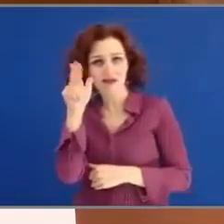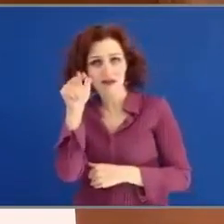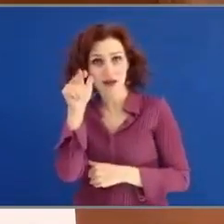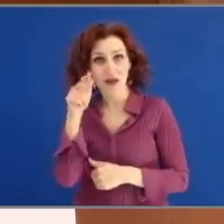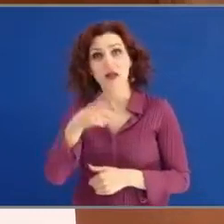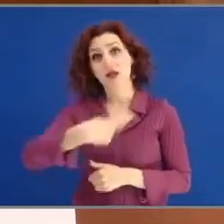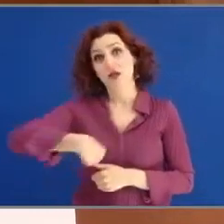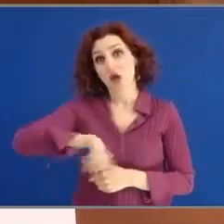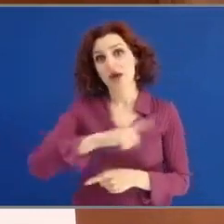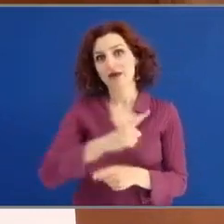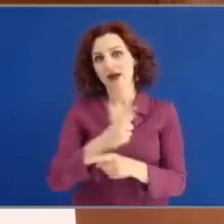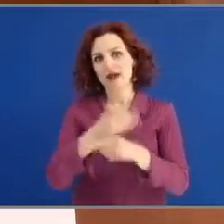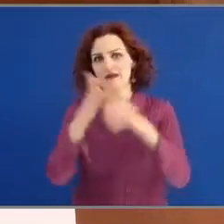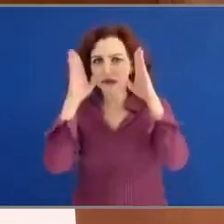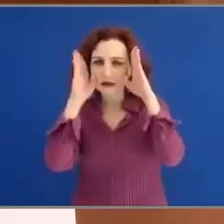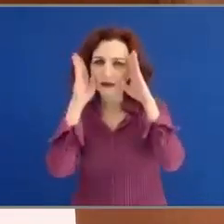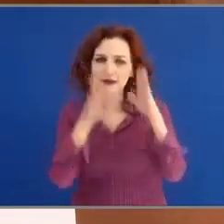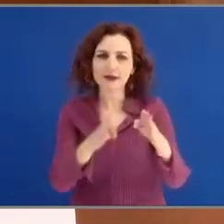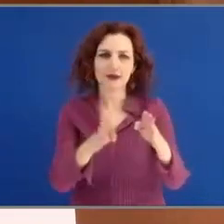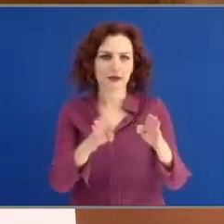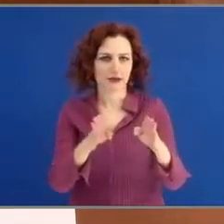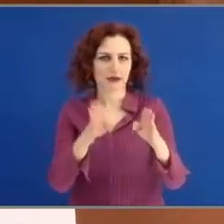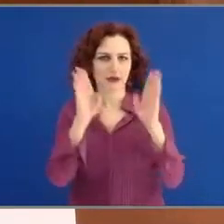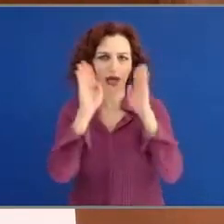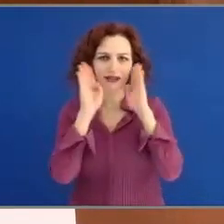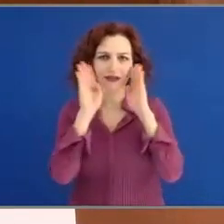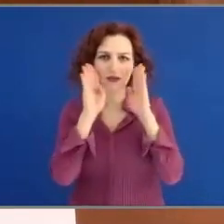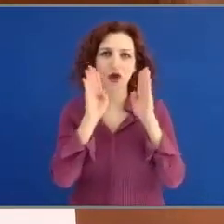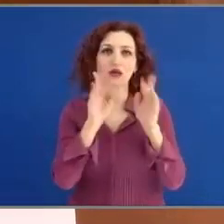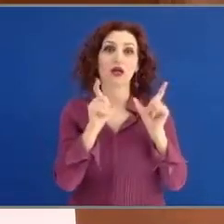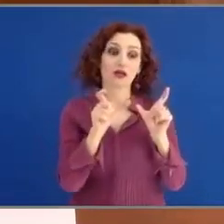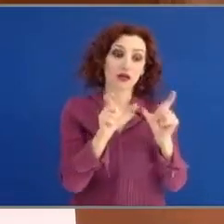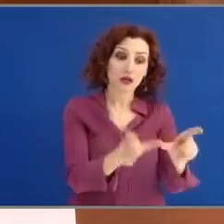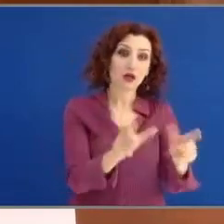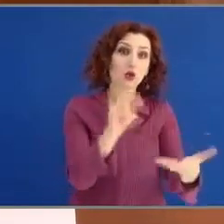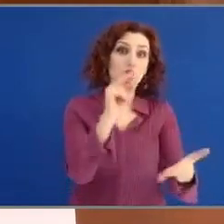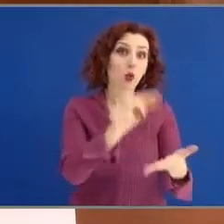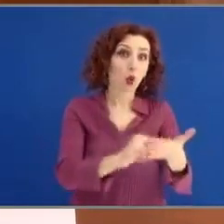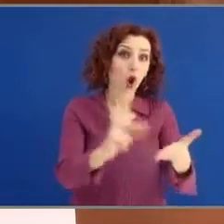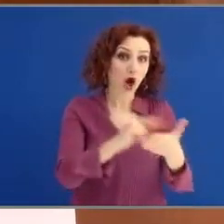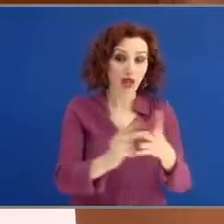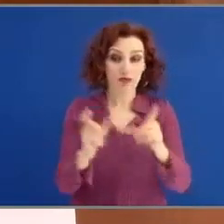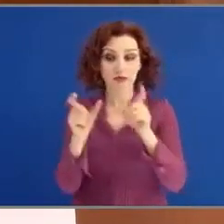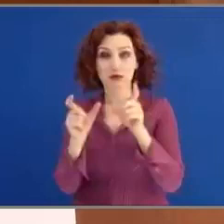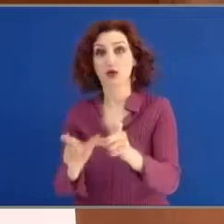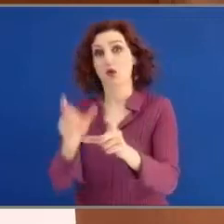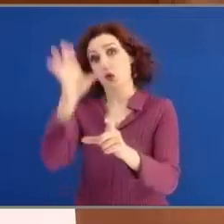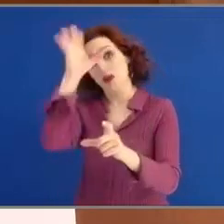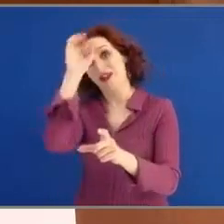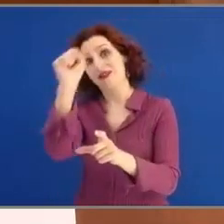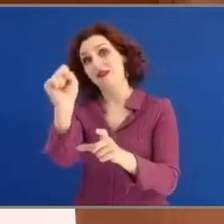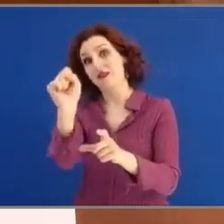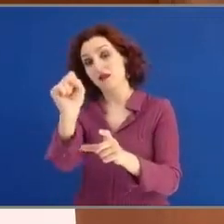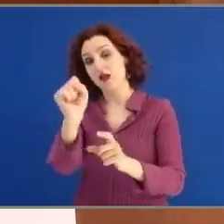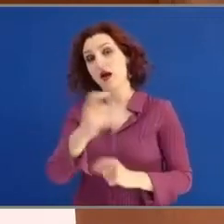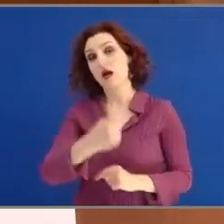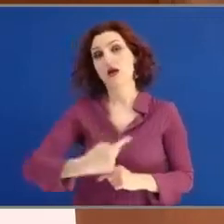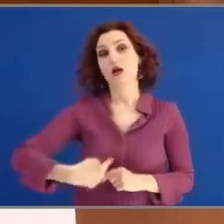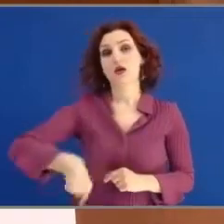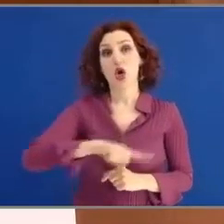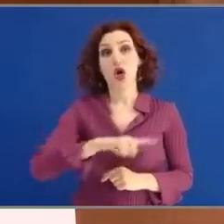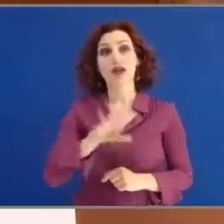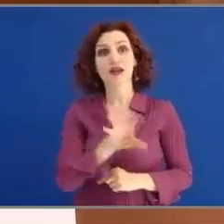punto, innanzitutto sulla scuola e l'università, e noi stiamo nella nostra regione prendendo su questo dei